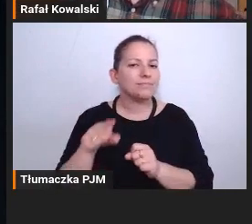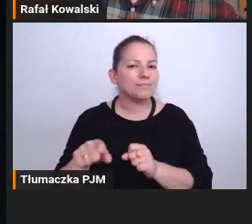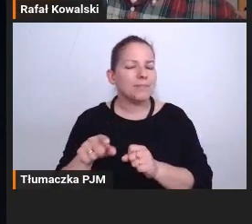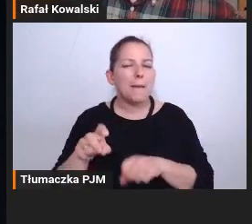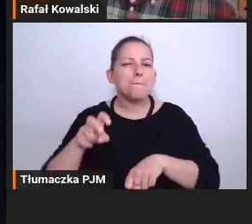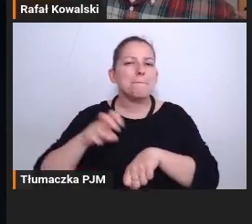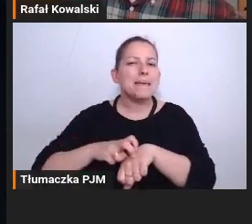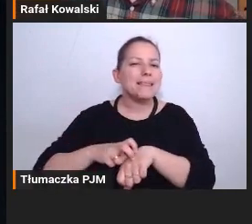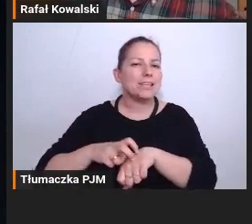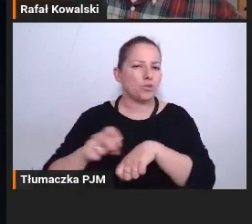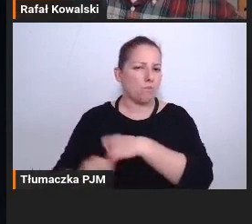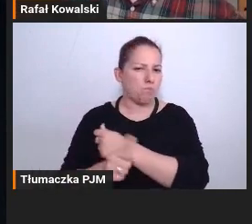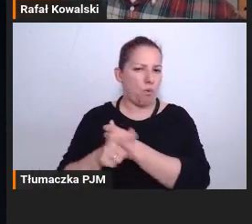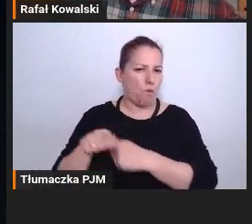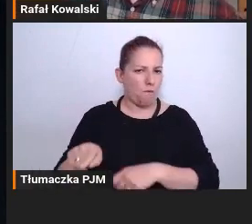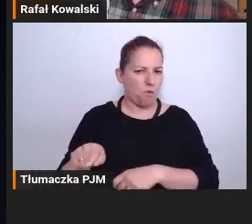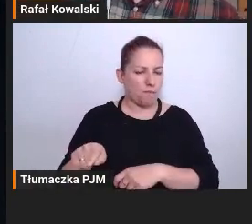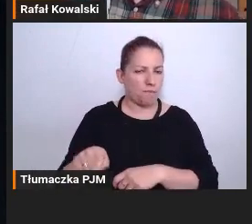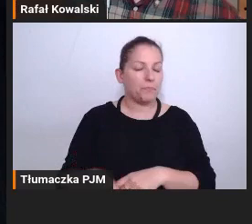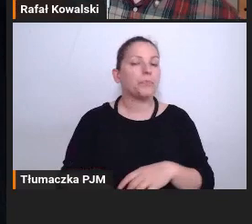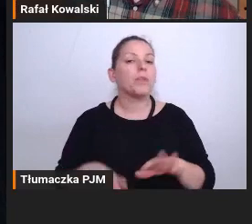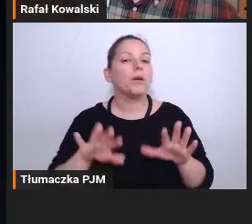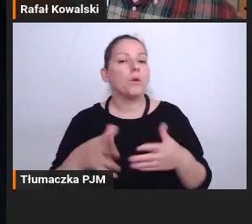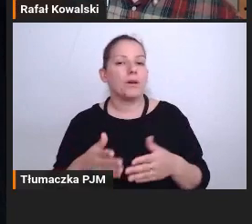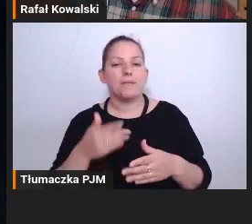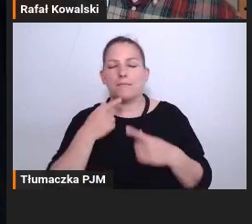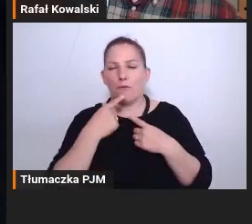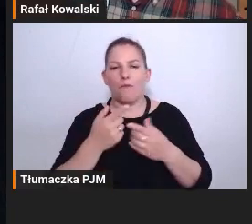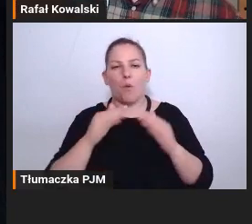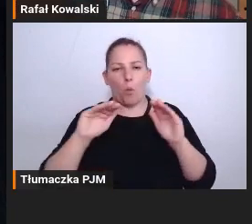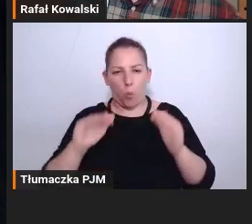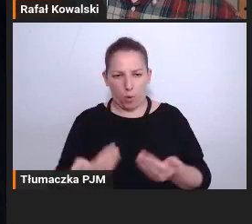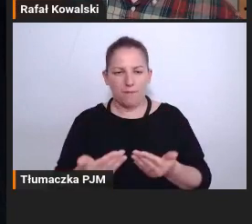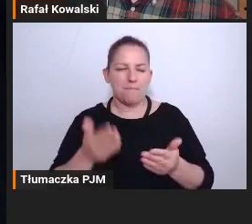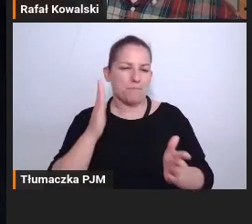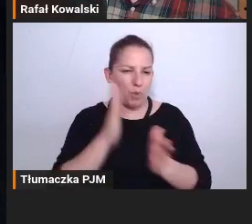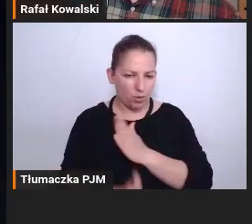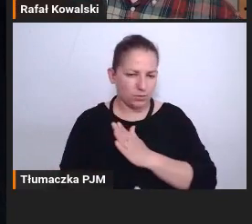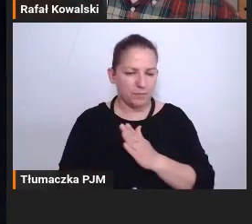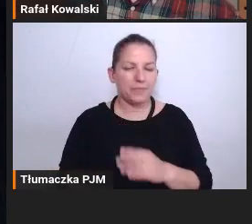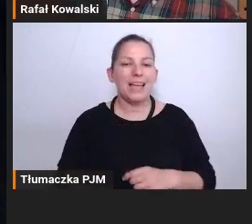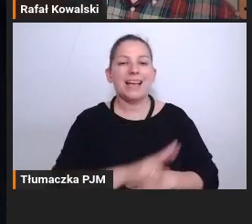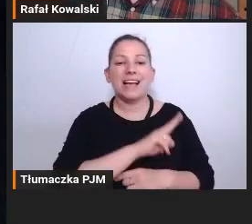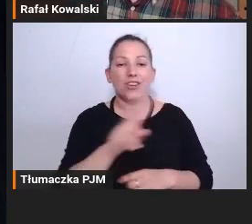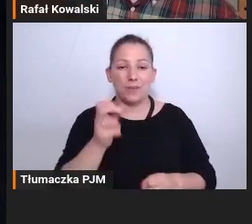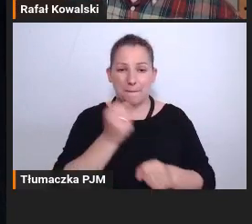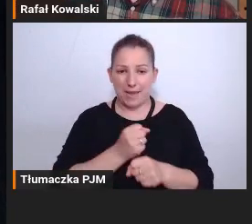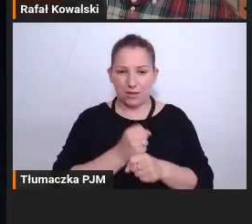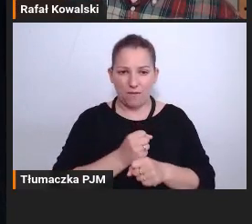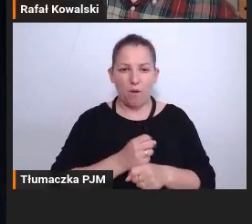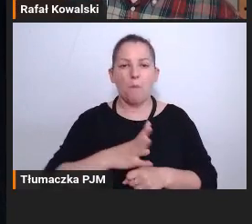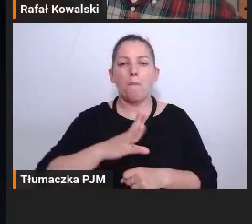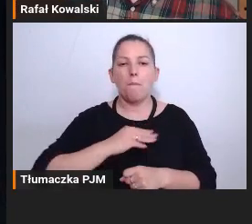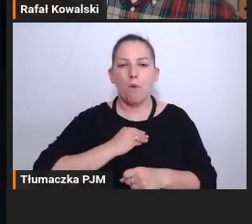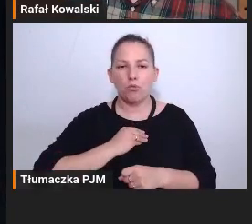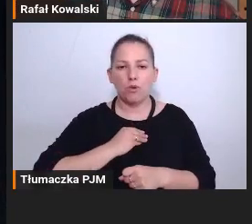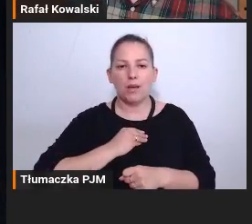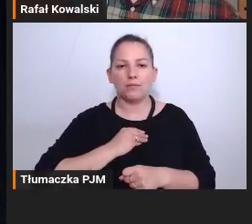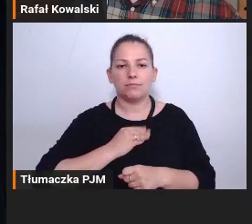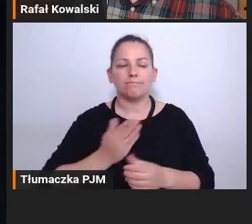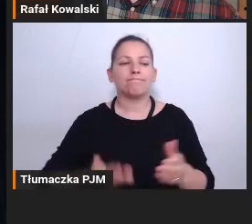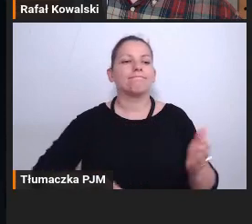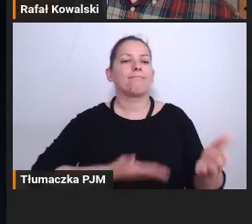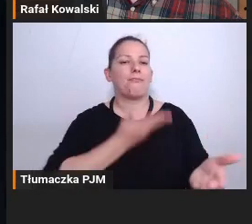medyczne. Czyli mówiąc prościej, każdy pracownik może złożyć